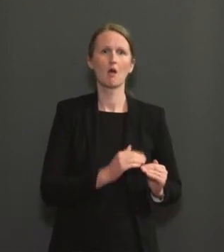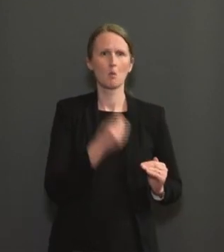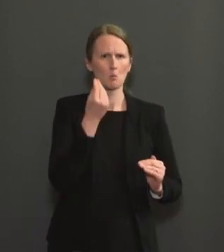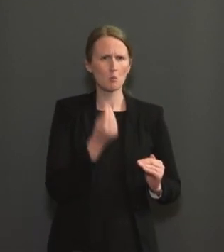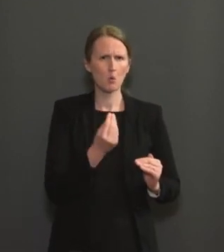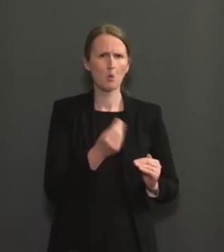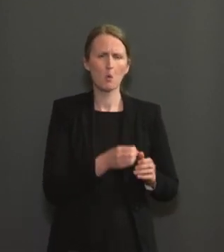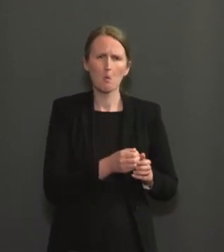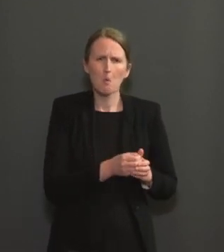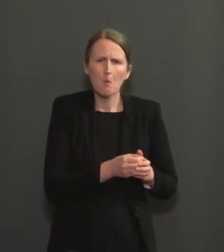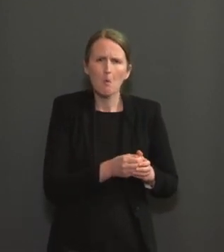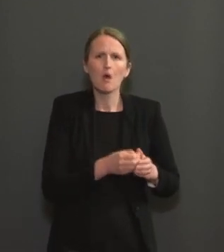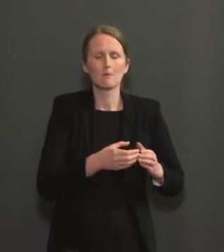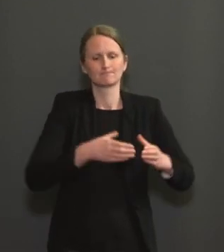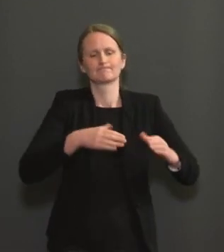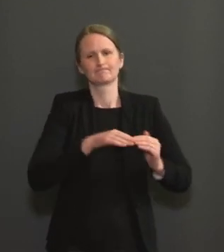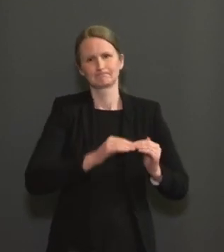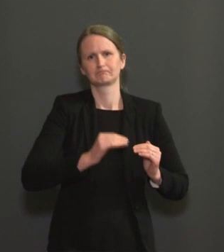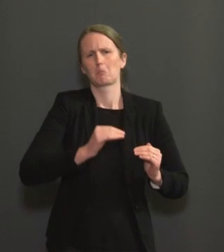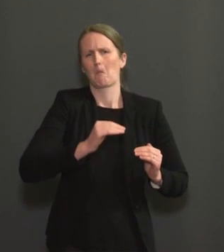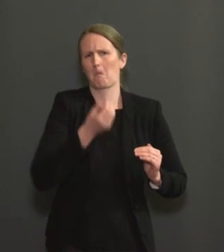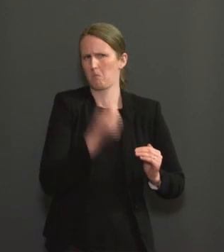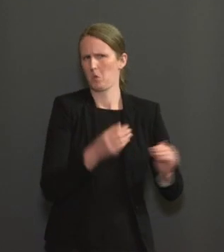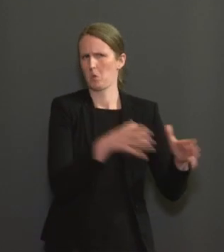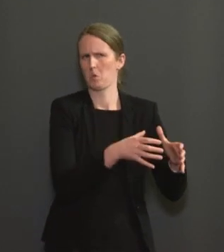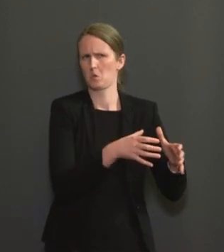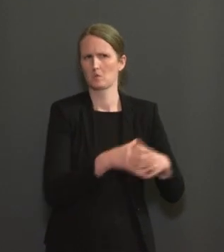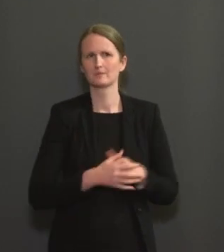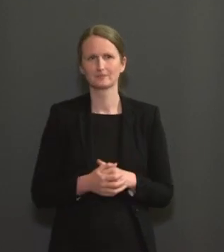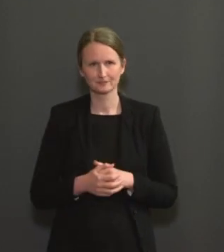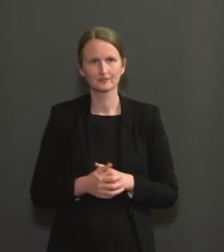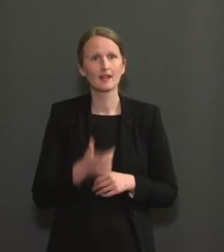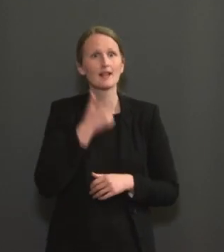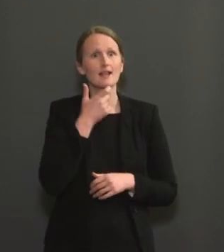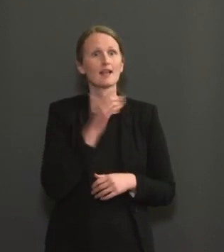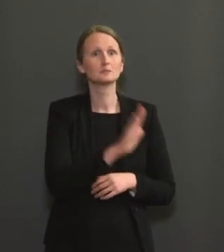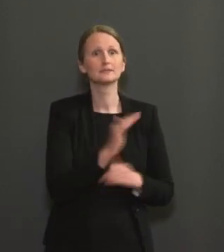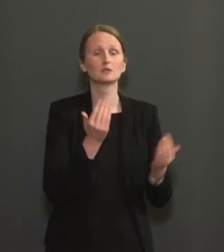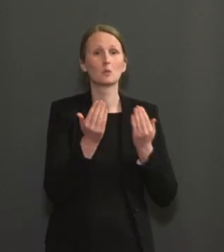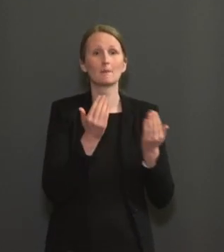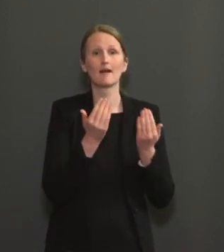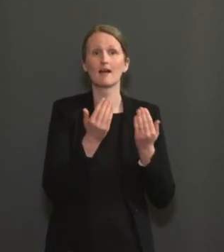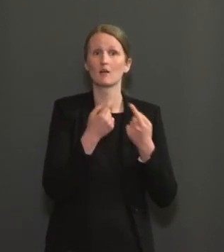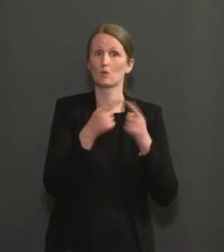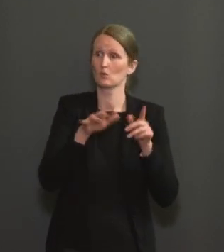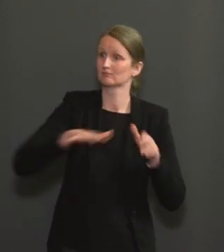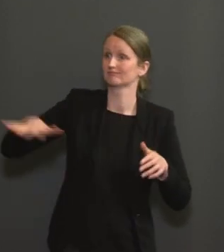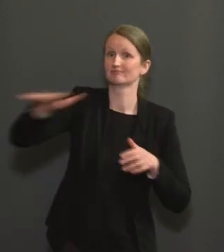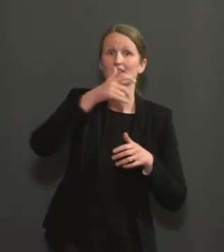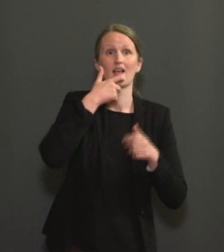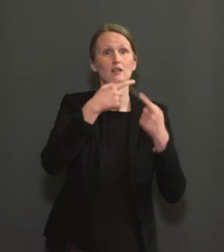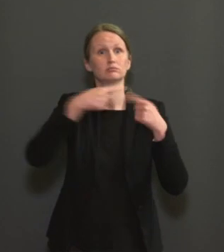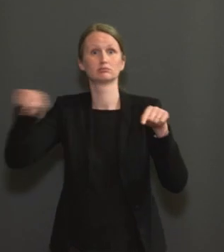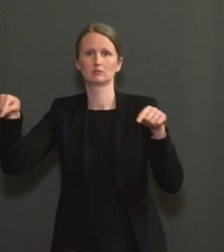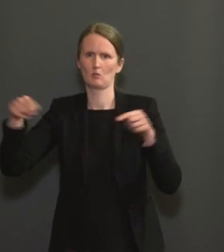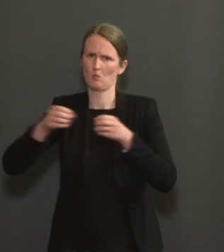d'âge correspond toujours actuellement à un nombre 3 fois moins élevé que celui présent